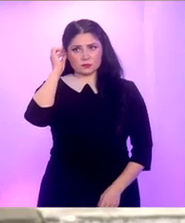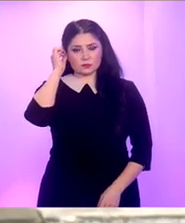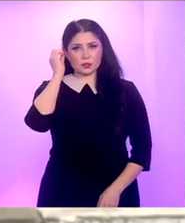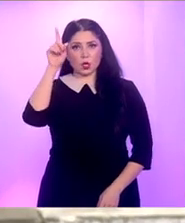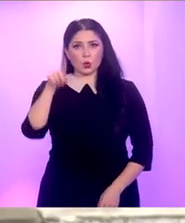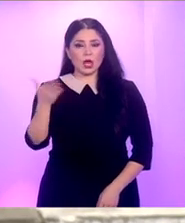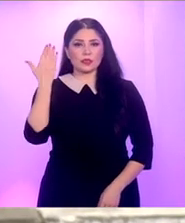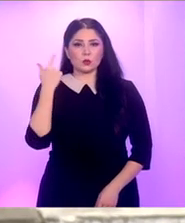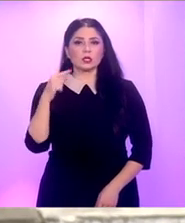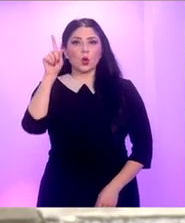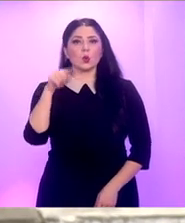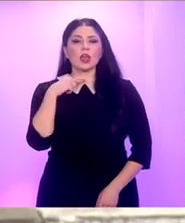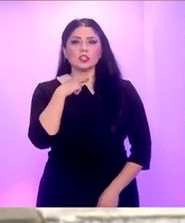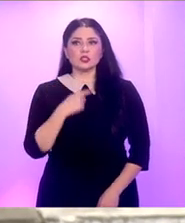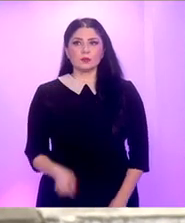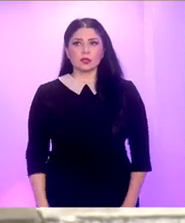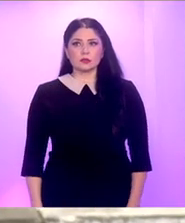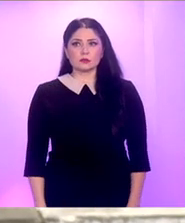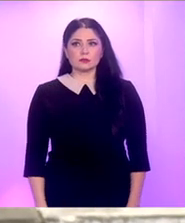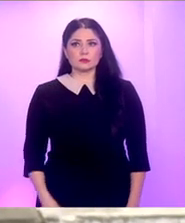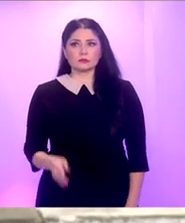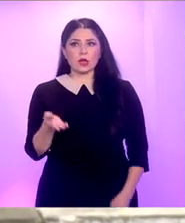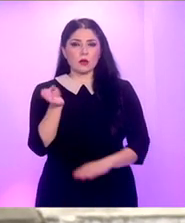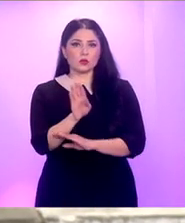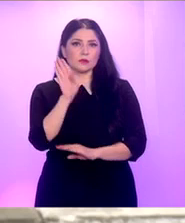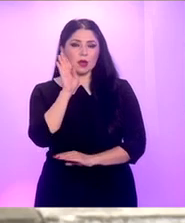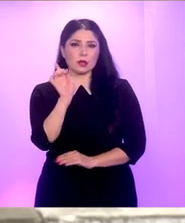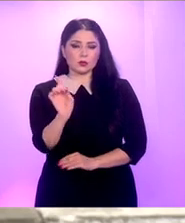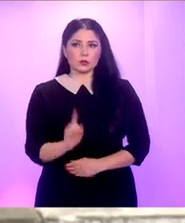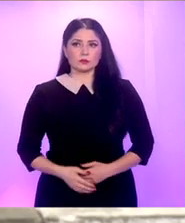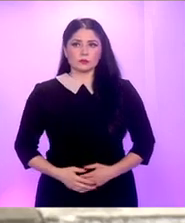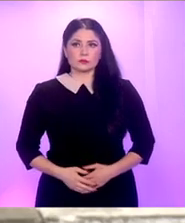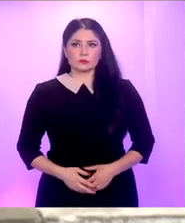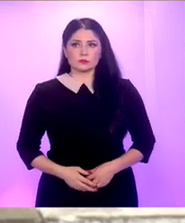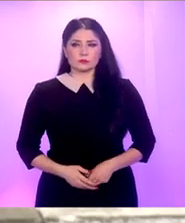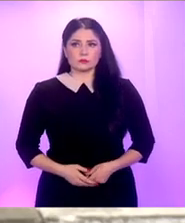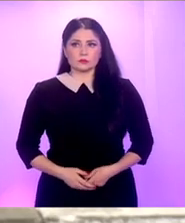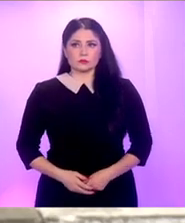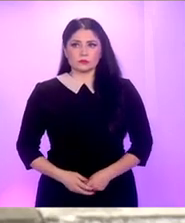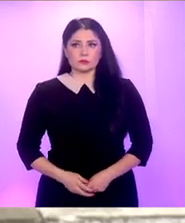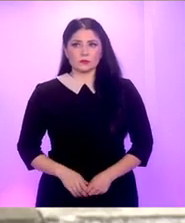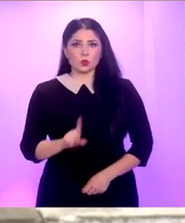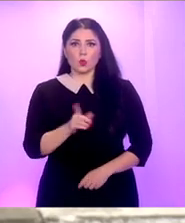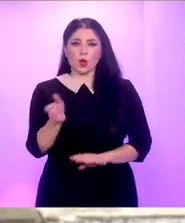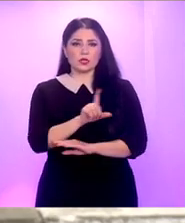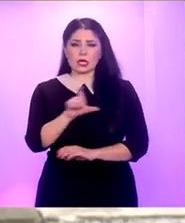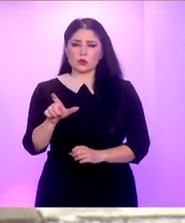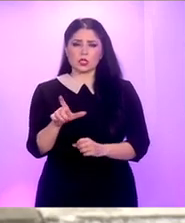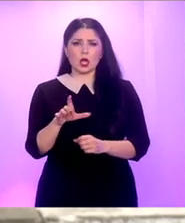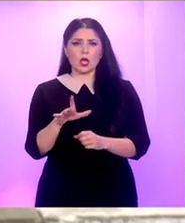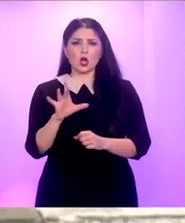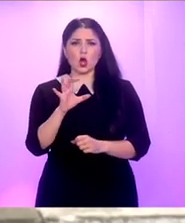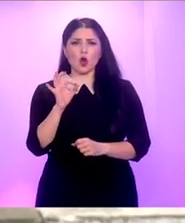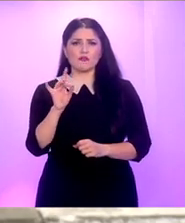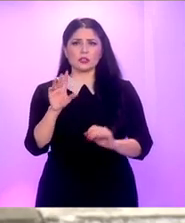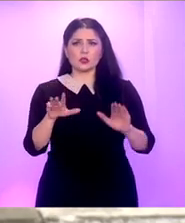Luna trecută, în decembrie, am pierdut-o pe mama mea. Nu a murit din cauza COVID-19,